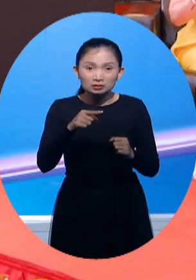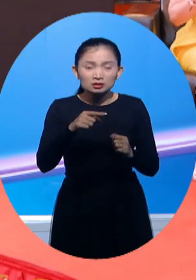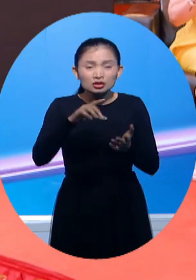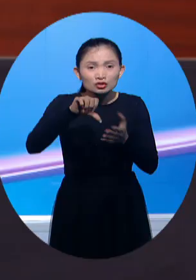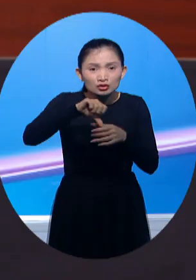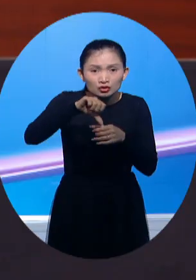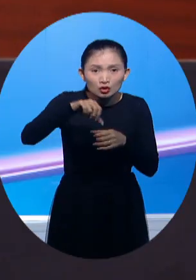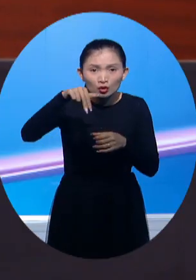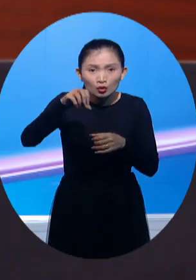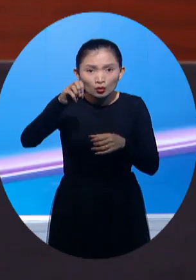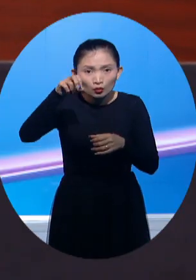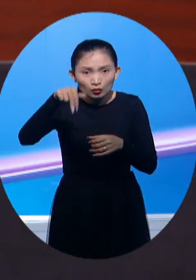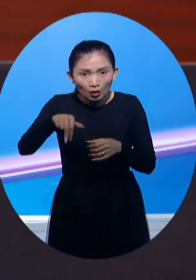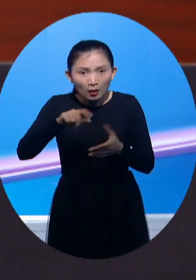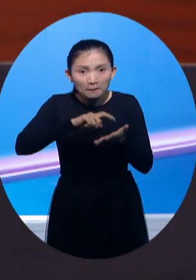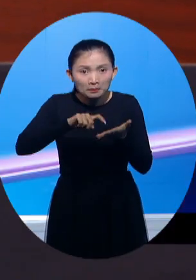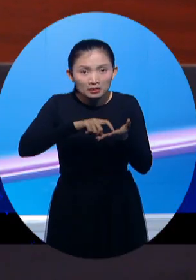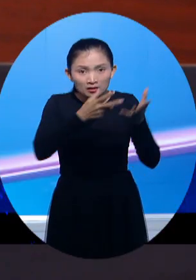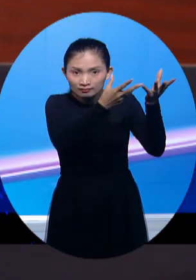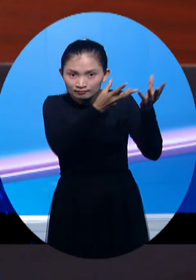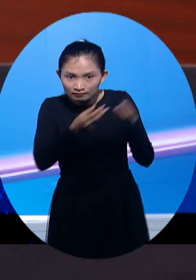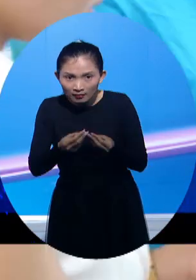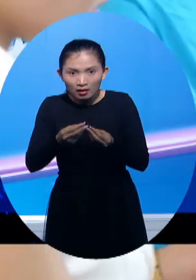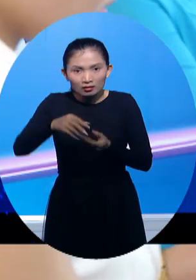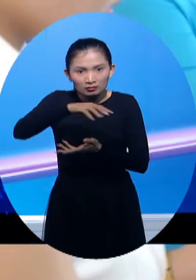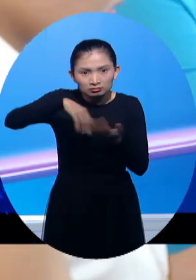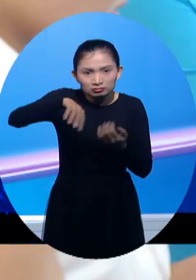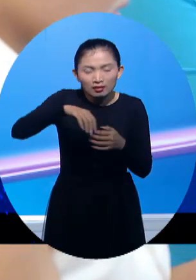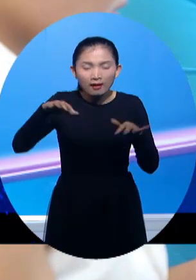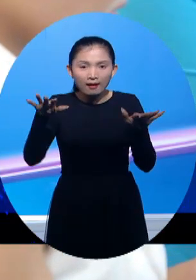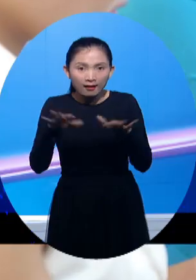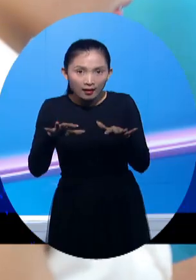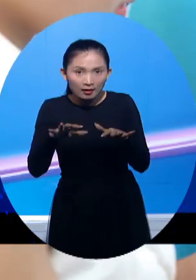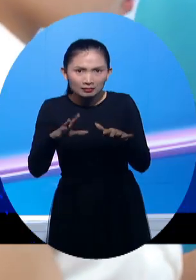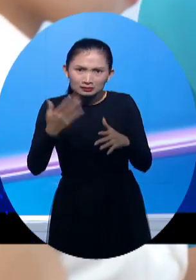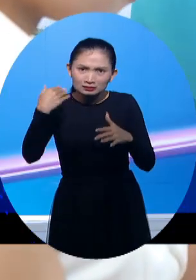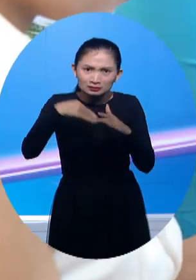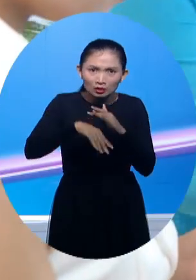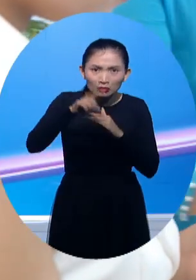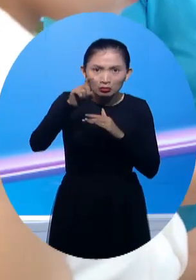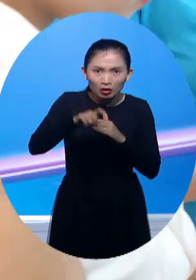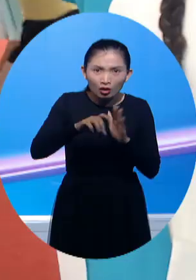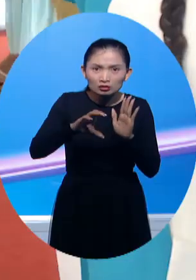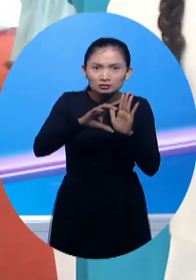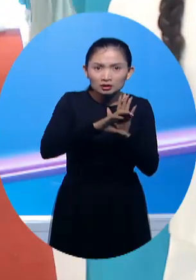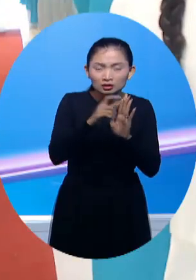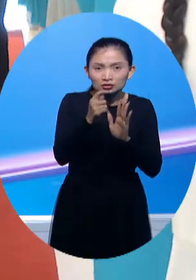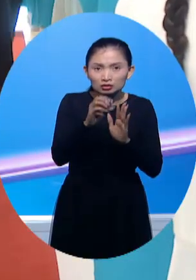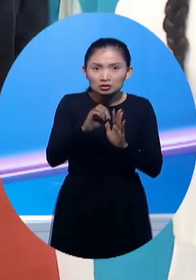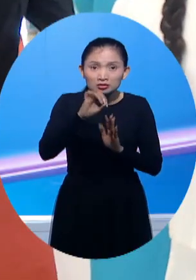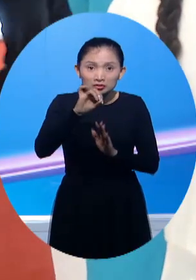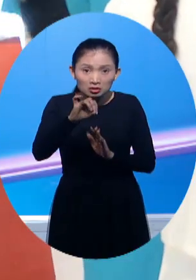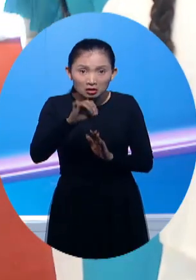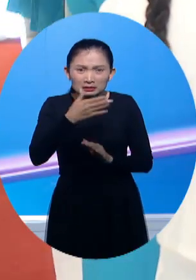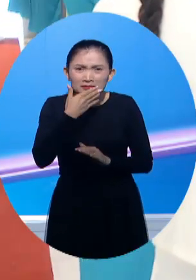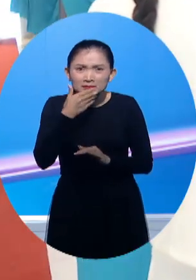nano D3K2MK7, chăm sóc đường tiêu hóa, kích thích ăn ngon nhờ lysine, chất xơ Orapti Synergy 1. Đặc